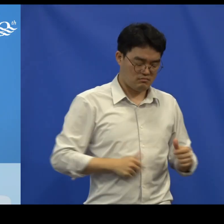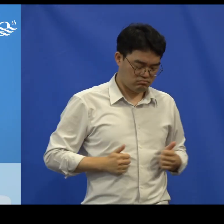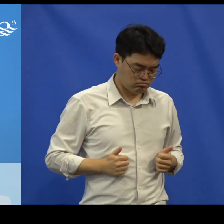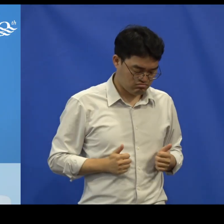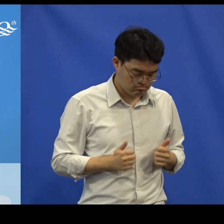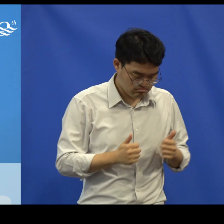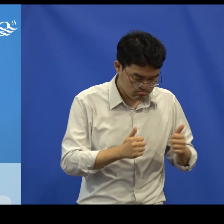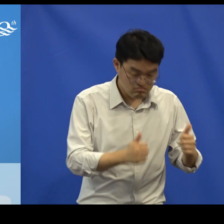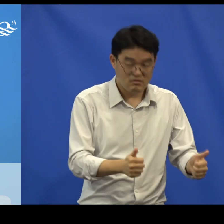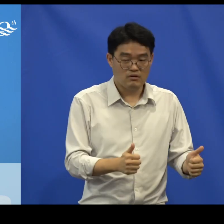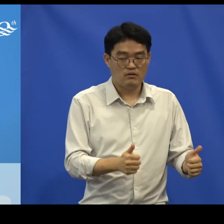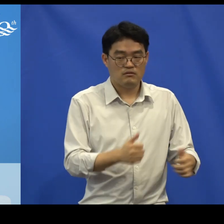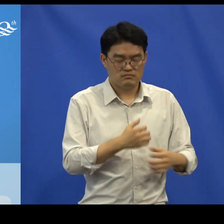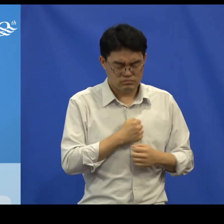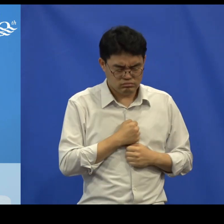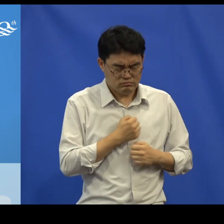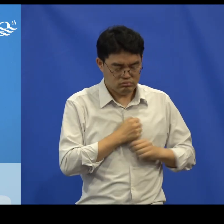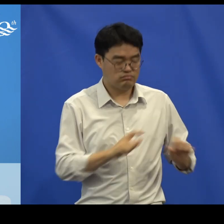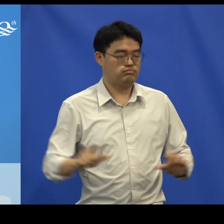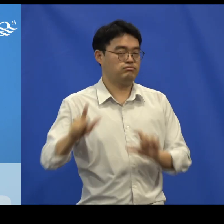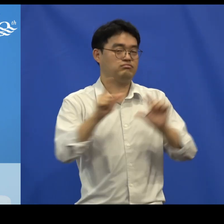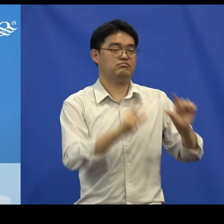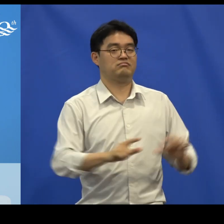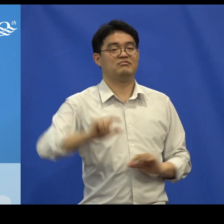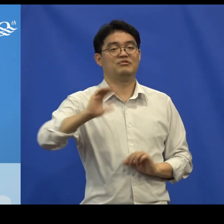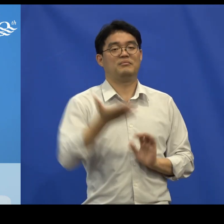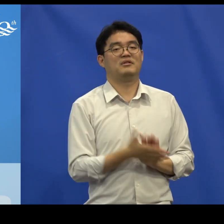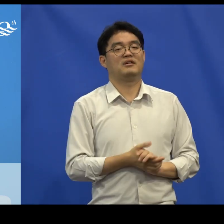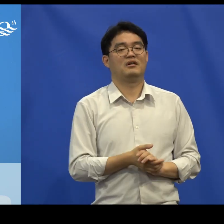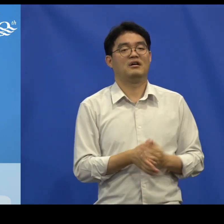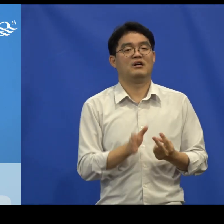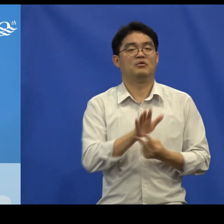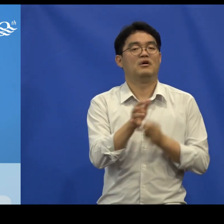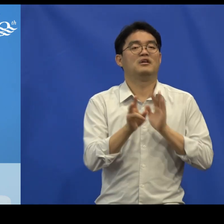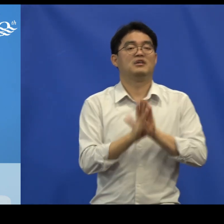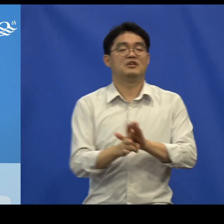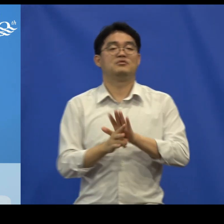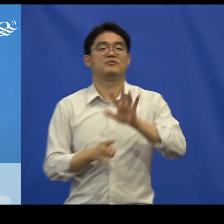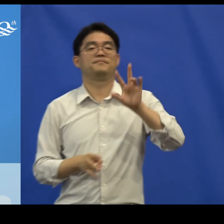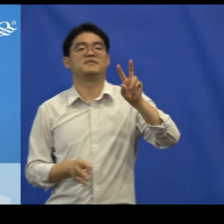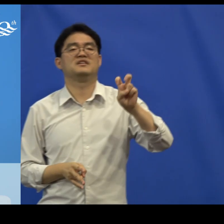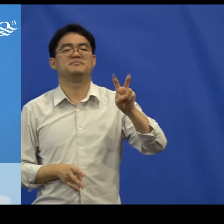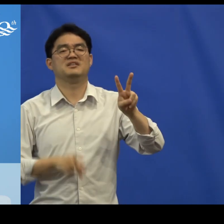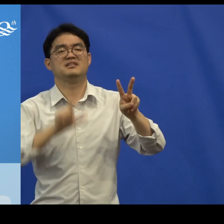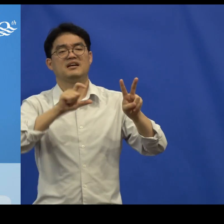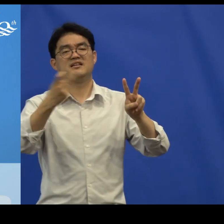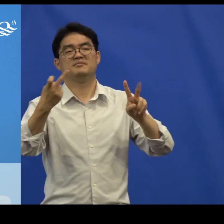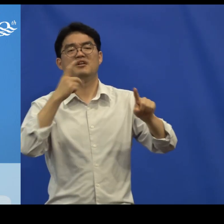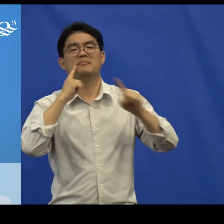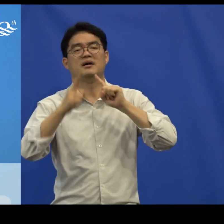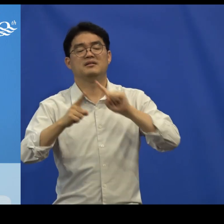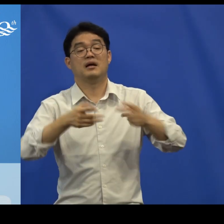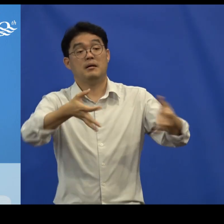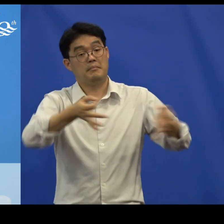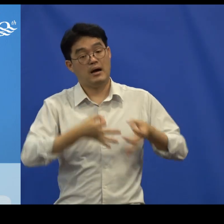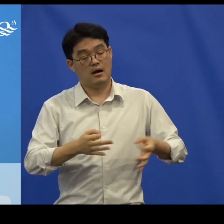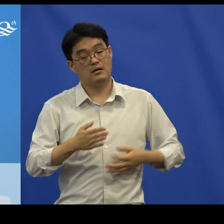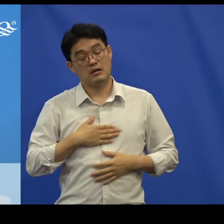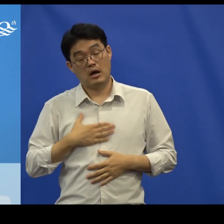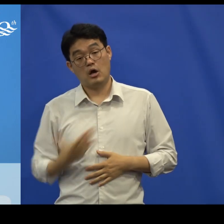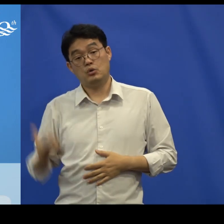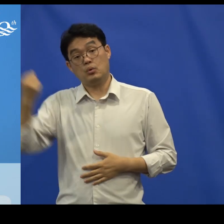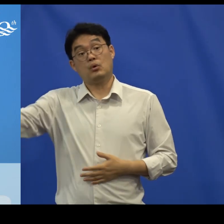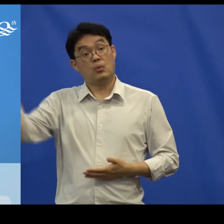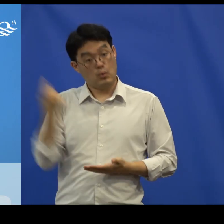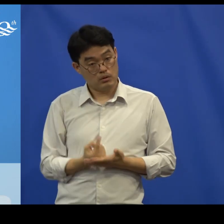보라 내가 속히 오리니 내가 줄 상이 내게 있다는 거예요. 그리고 각 사람에게 어떻게 해요? 그가 행한